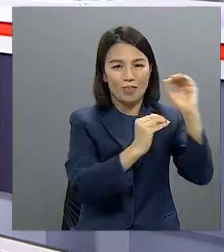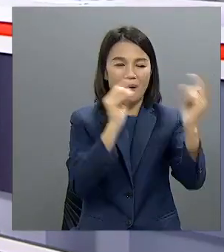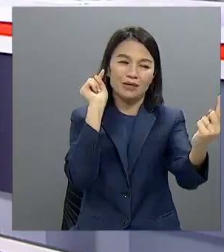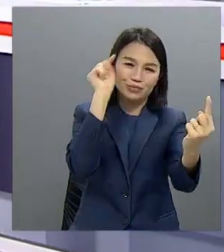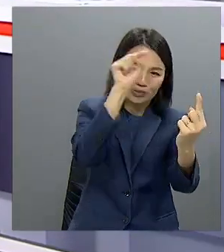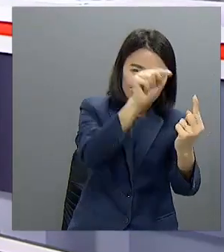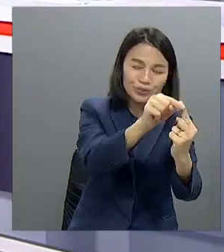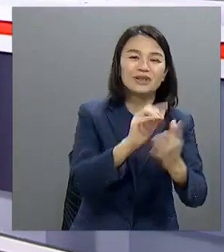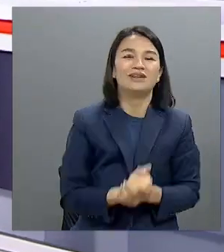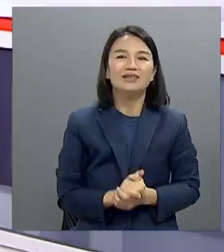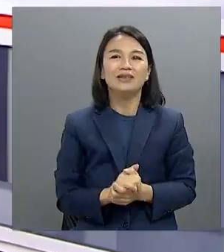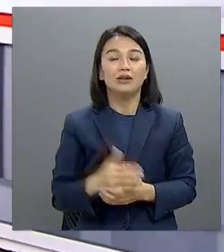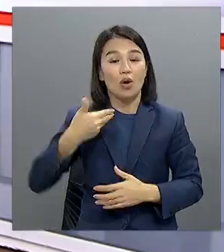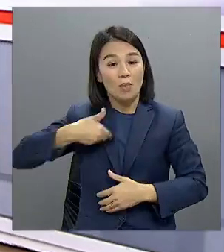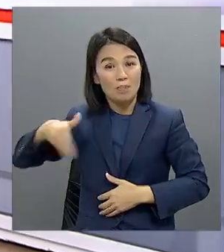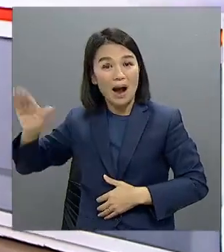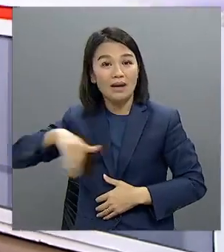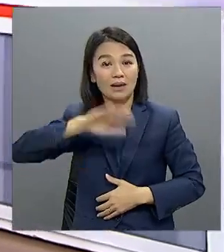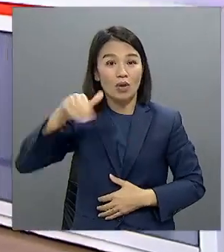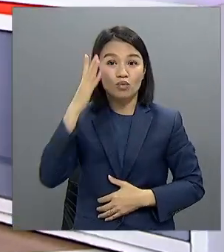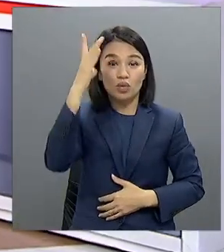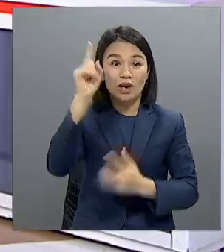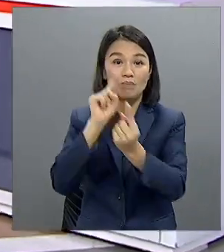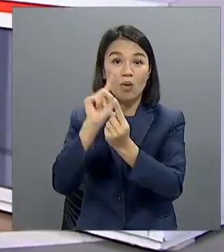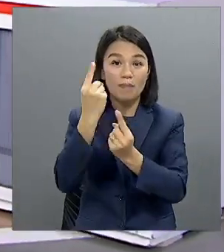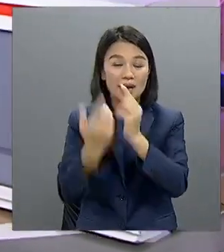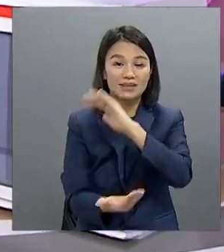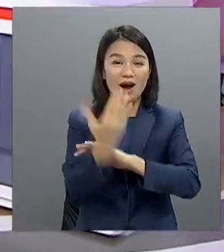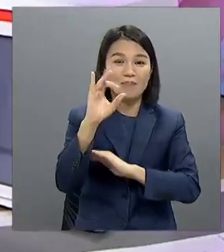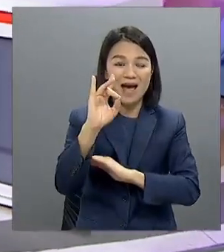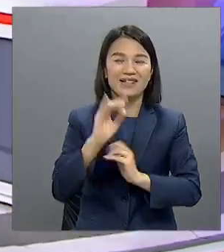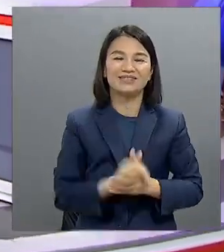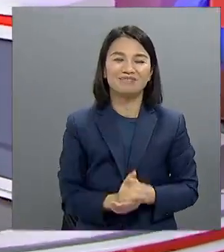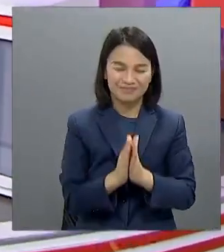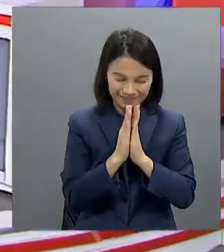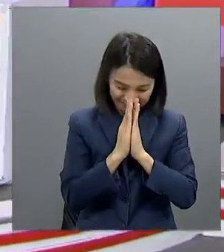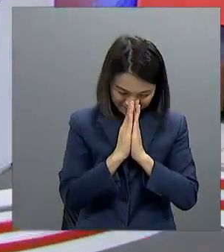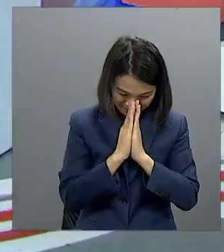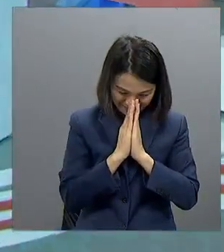ลาคุณผู้ชมไปก่อนนะครับพรุ่งนี้กลับมาเจอกัน 8:00 น.สวัสดีครับ สวัสดีค่ะ